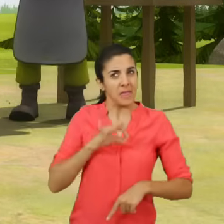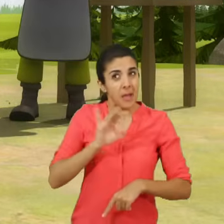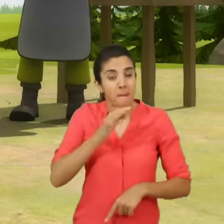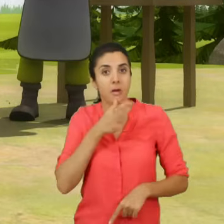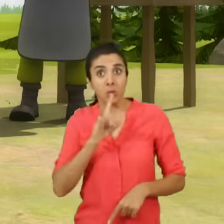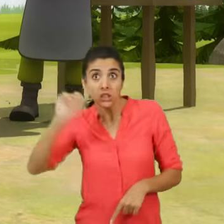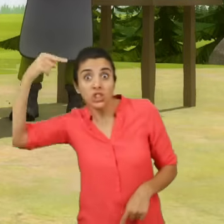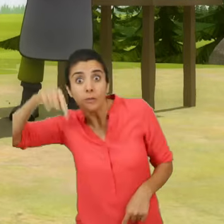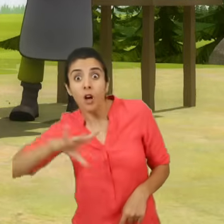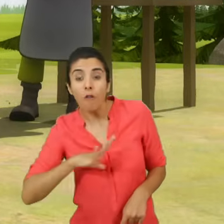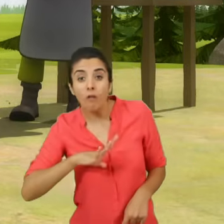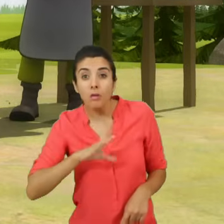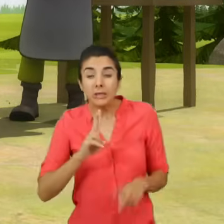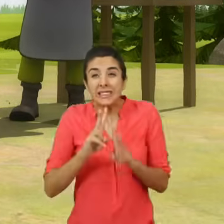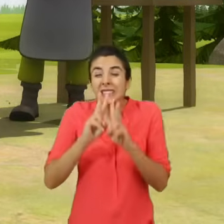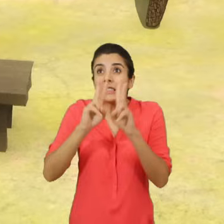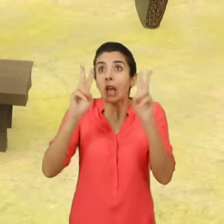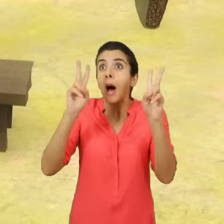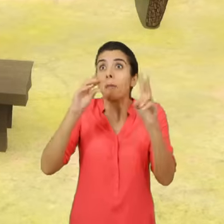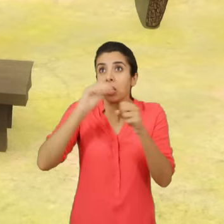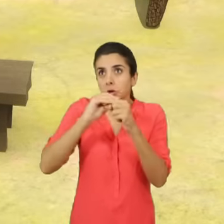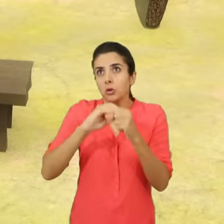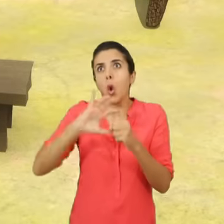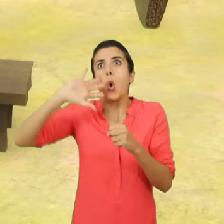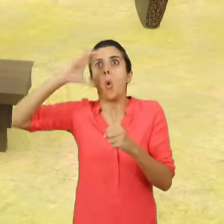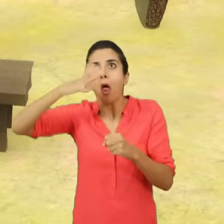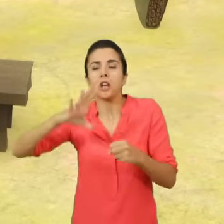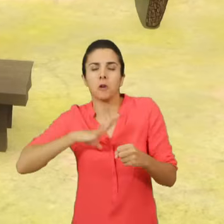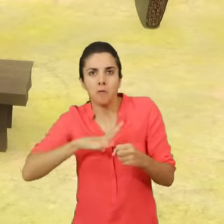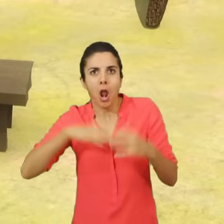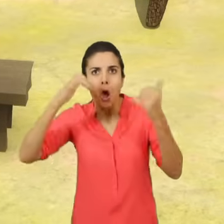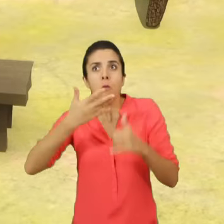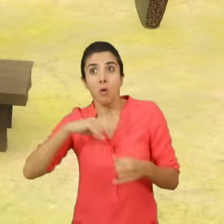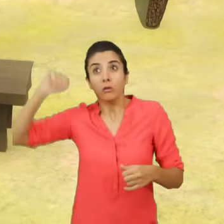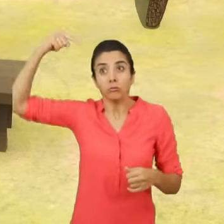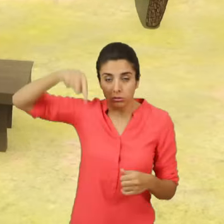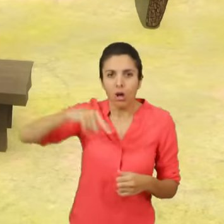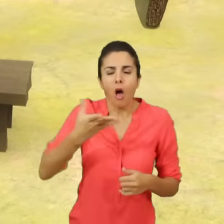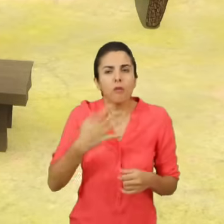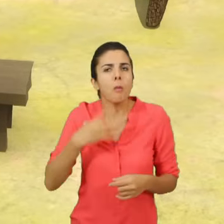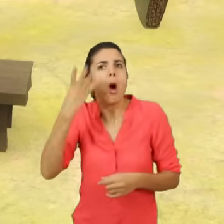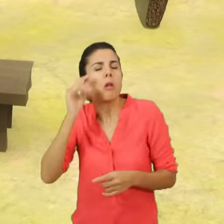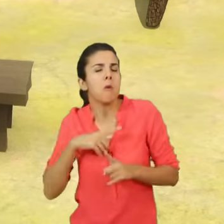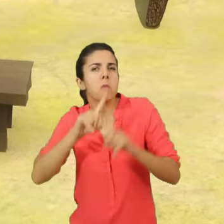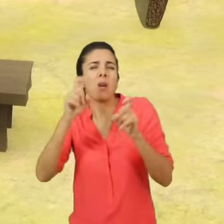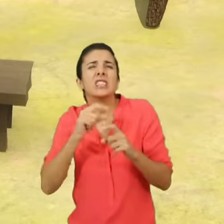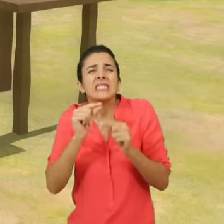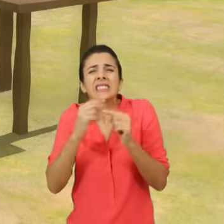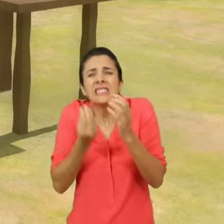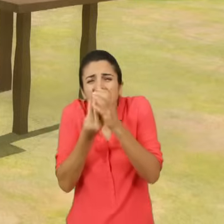Şimşek mi çaktı? Üstelik hava açıkken. Evet, ben de bir anlam veremedim ama sabaha karşı oldu. Kalkıp